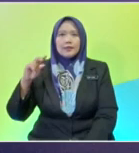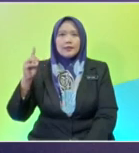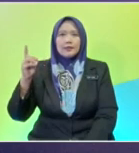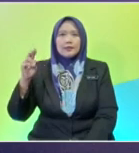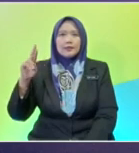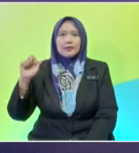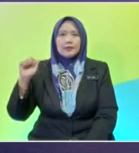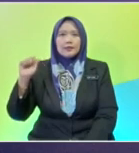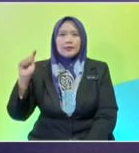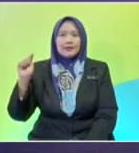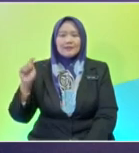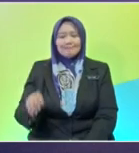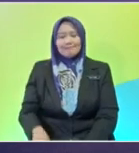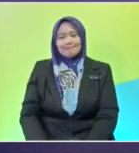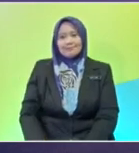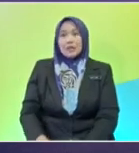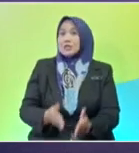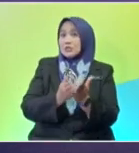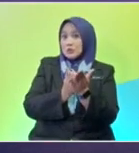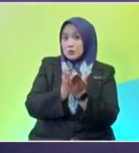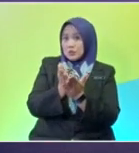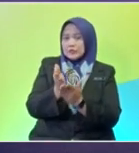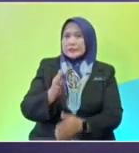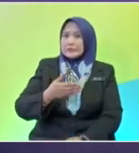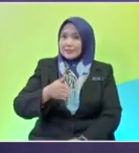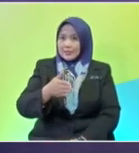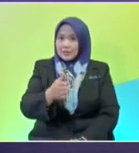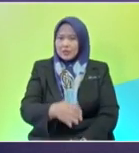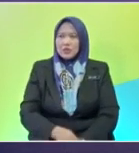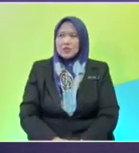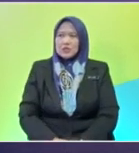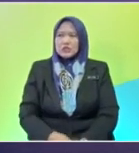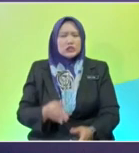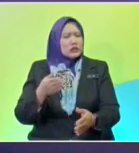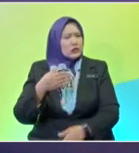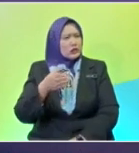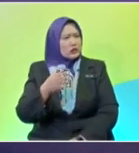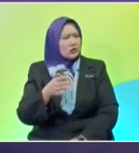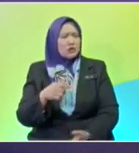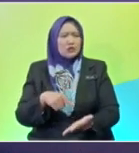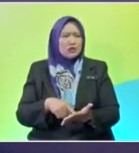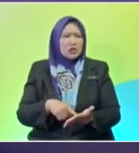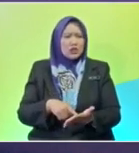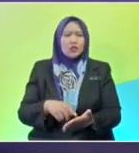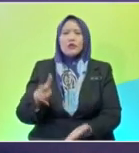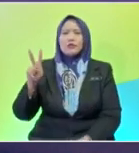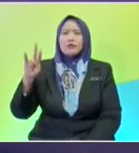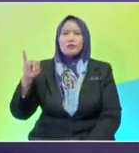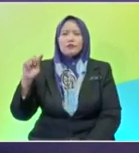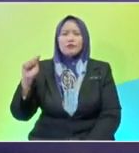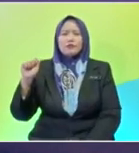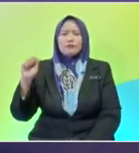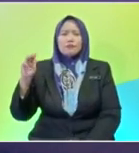ikan Oke kalau dia tahu ikan nih sumber ataupun Vitamin apa yang diperlukan oleh badan